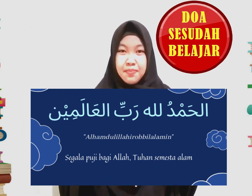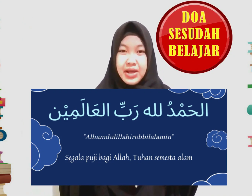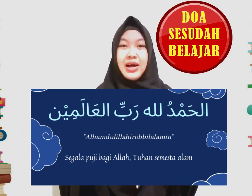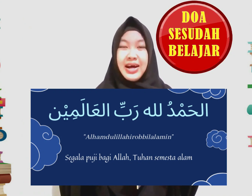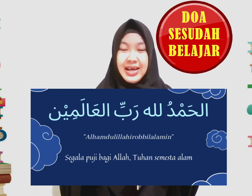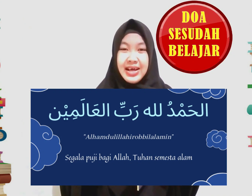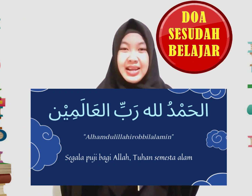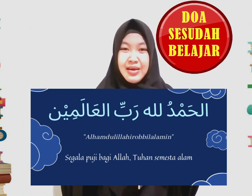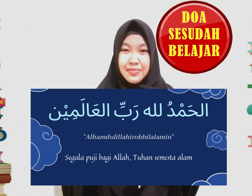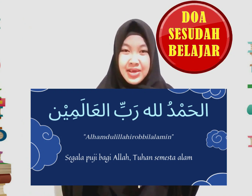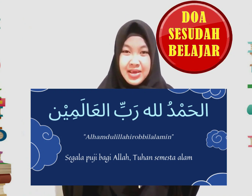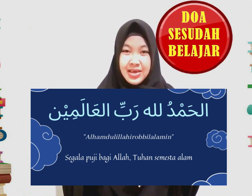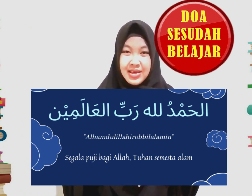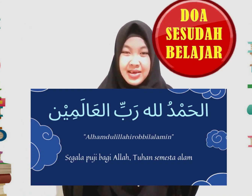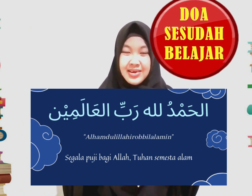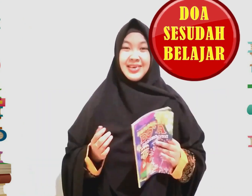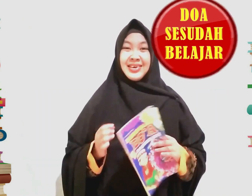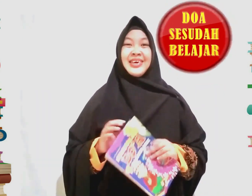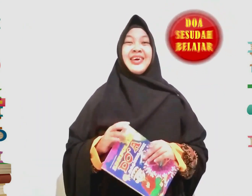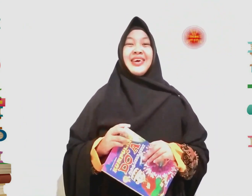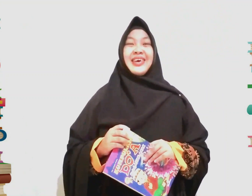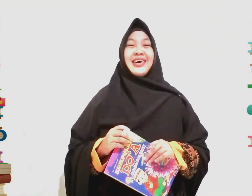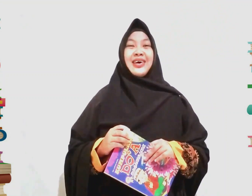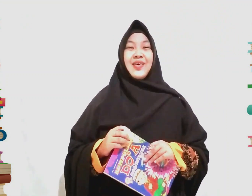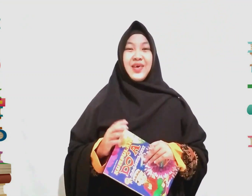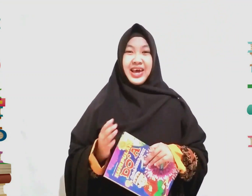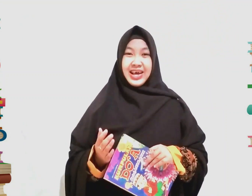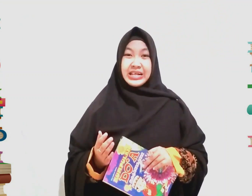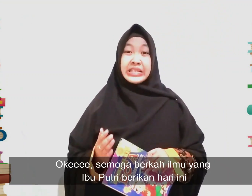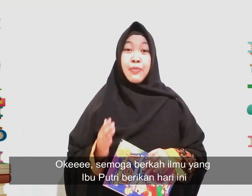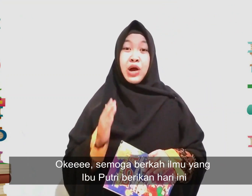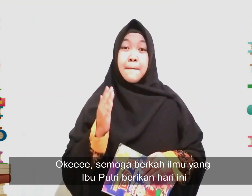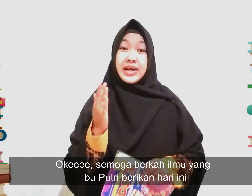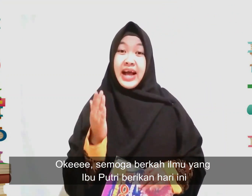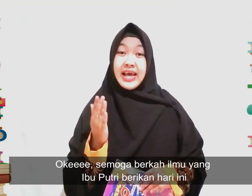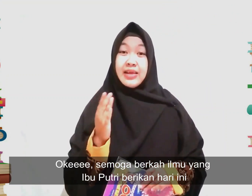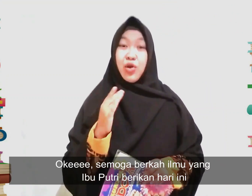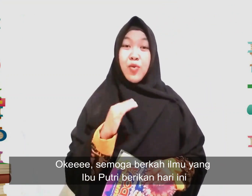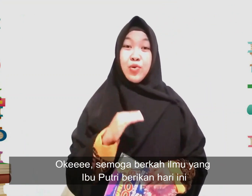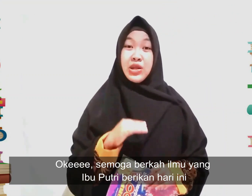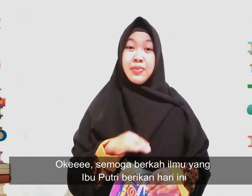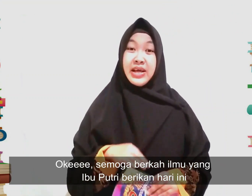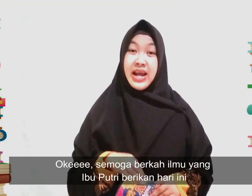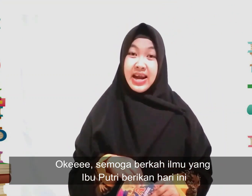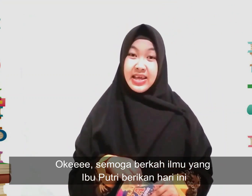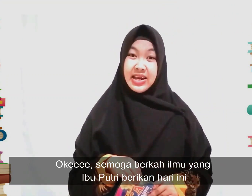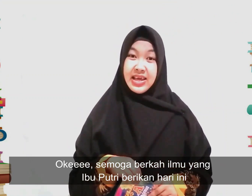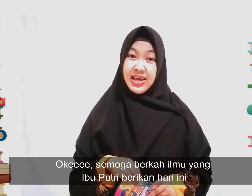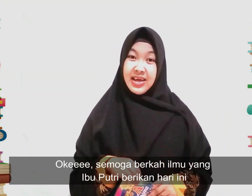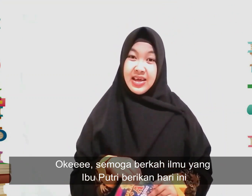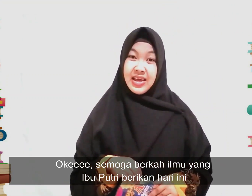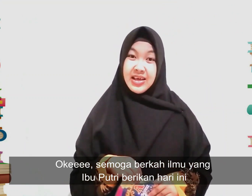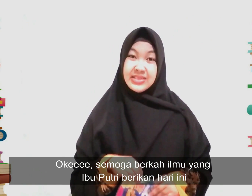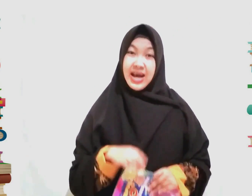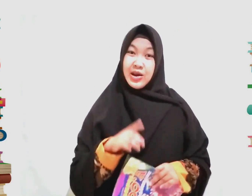Alhamdulillahi Rabbil Alamin. Oke, semoga berkah ilmu yang Ibu Putri berikan hari